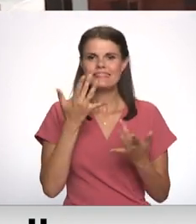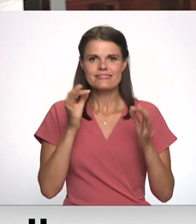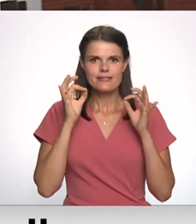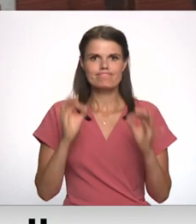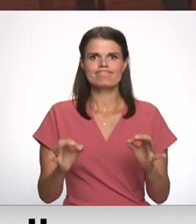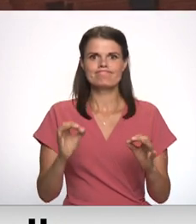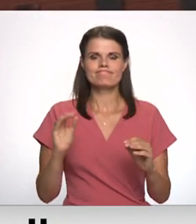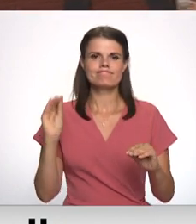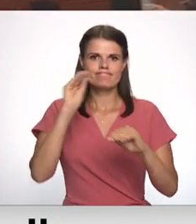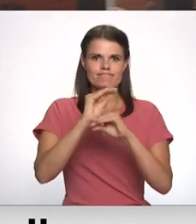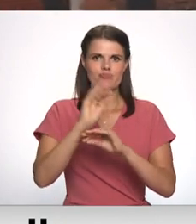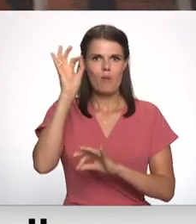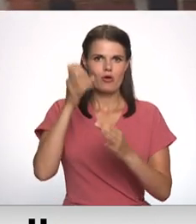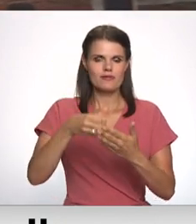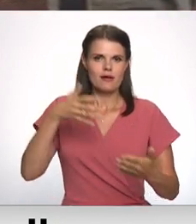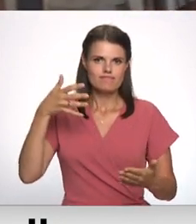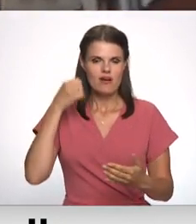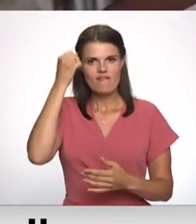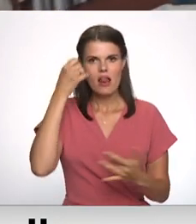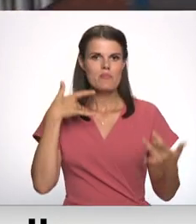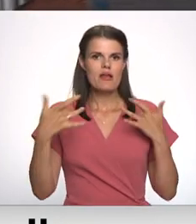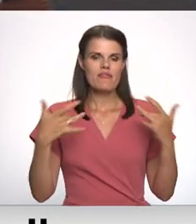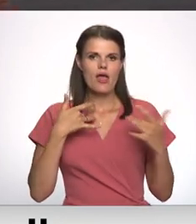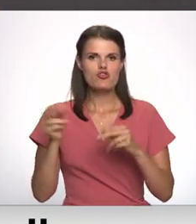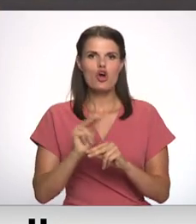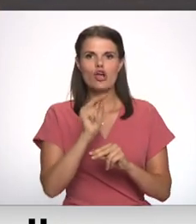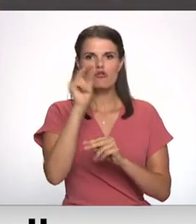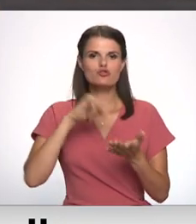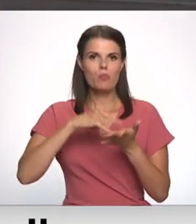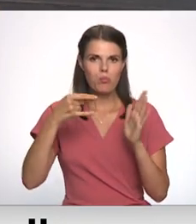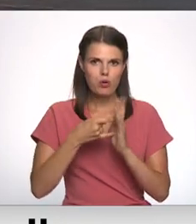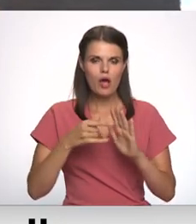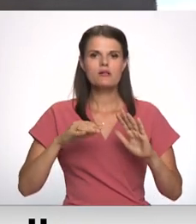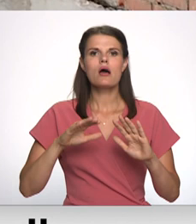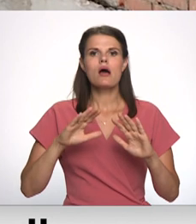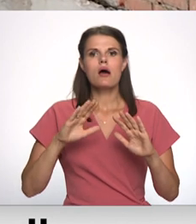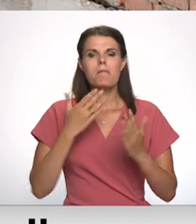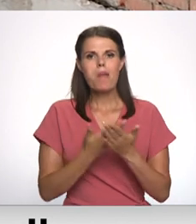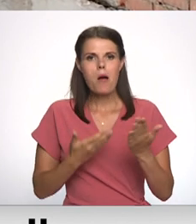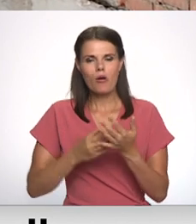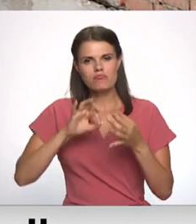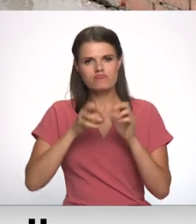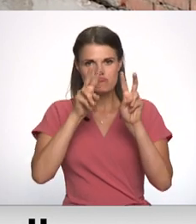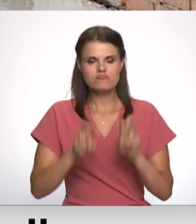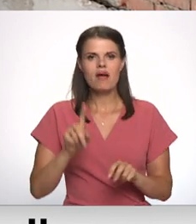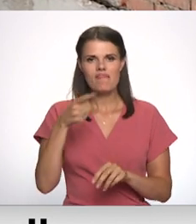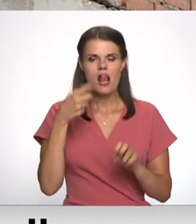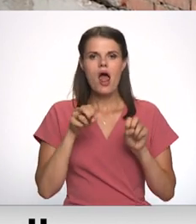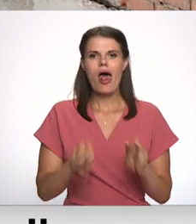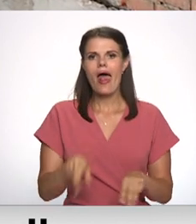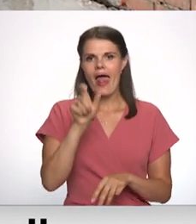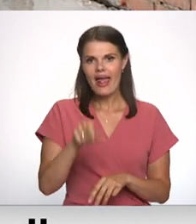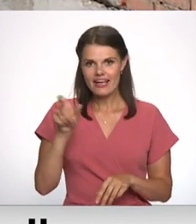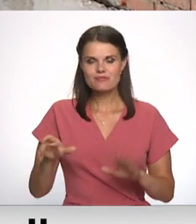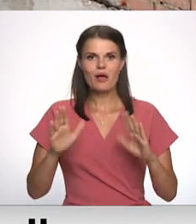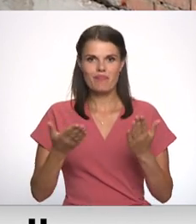liels varētu būt kopējais sadārdzinājums Valmieras teātra rekonstrukcijas projektā. To pamatotību vēl vērtējot eksperti, bet nenoliedz,